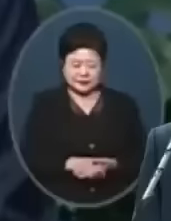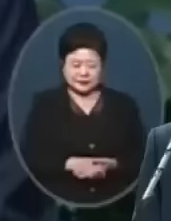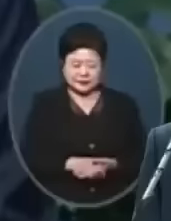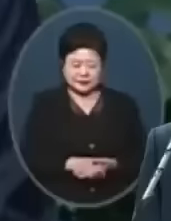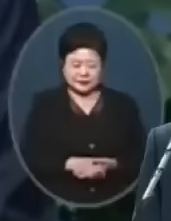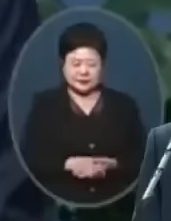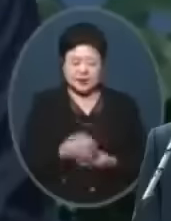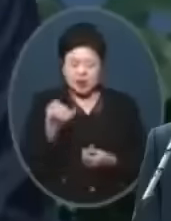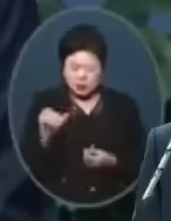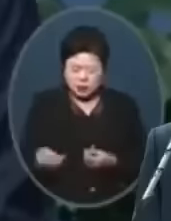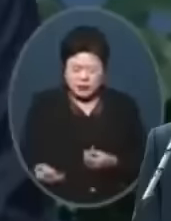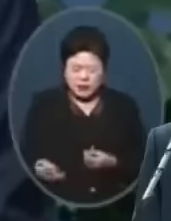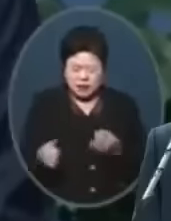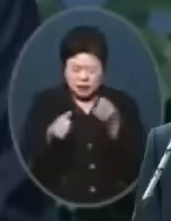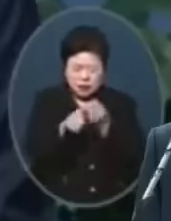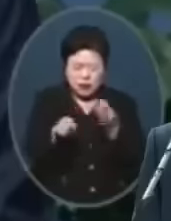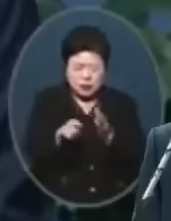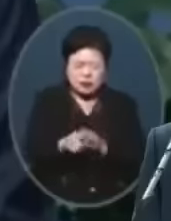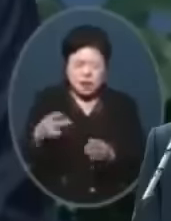훗날에